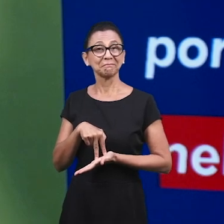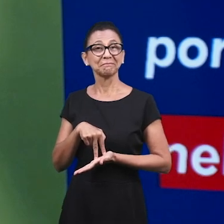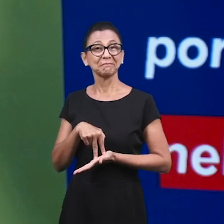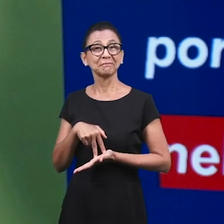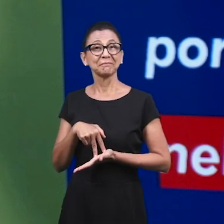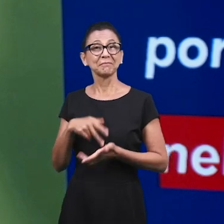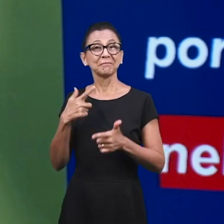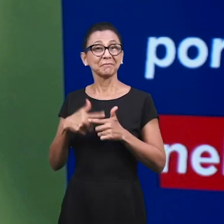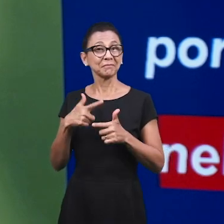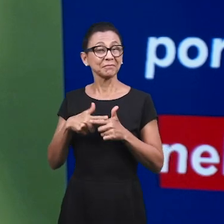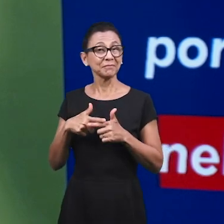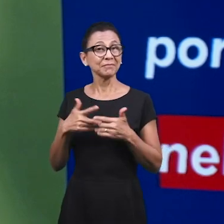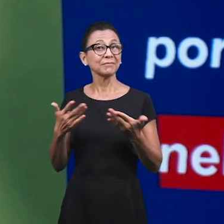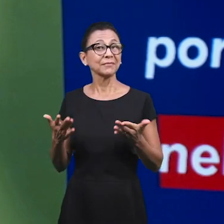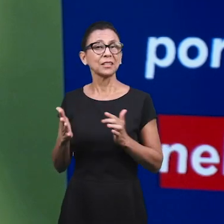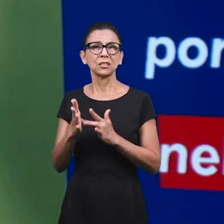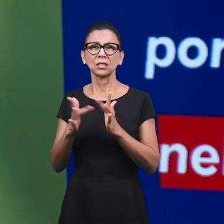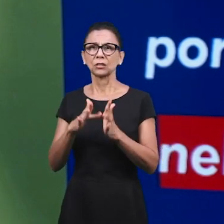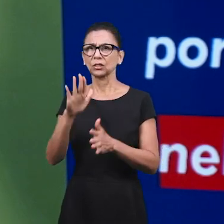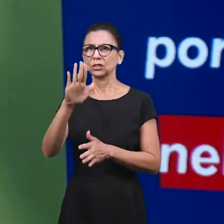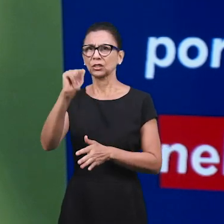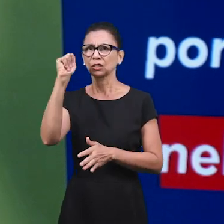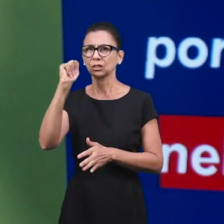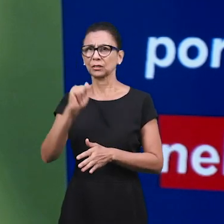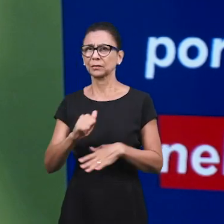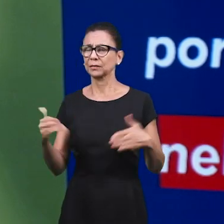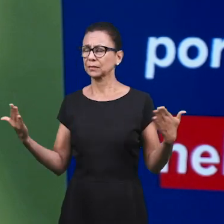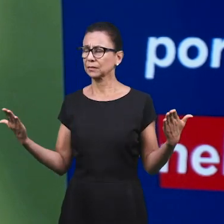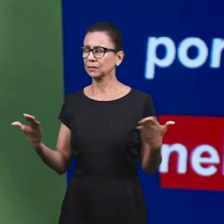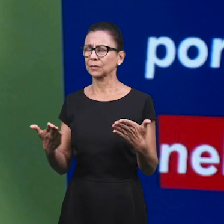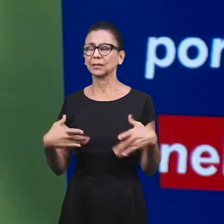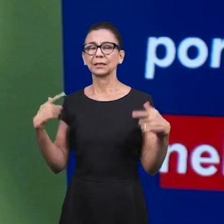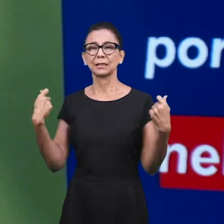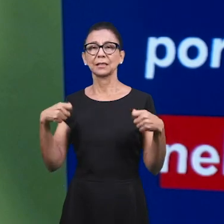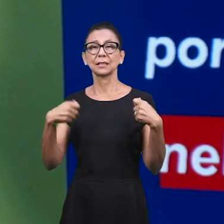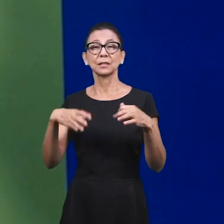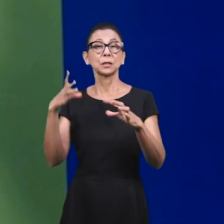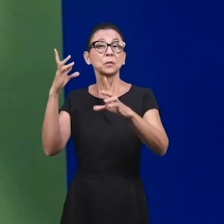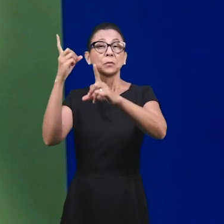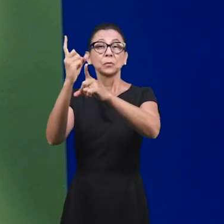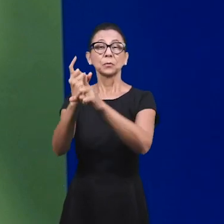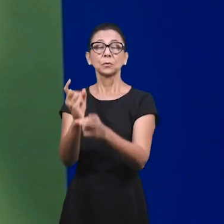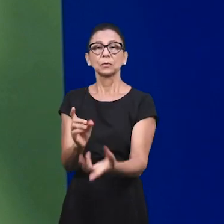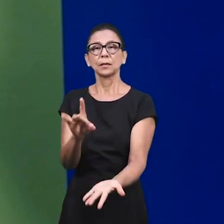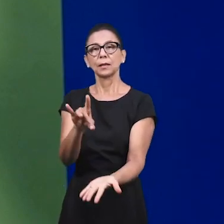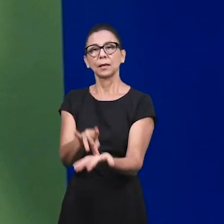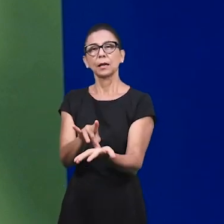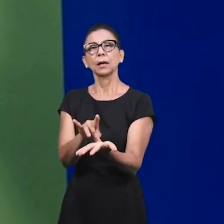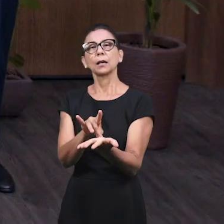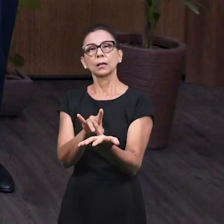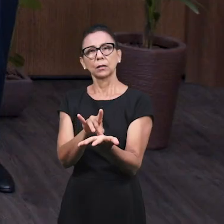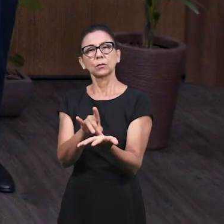appelle. Il est nécessaire d'avoir la rencontre réelle avec le Seigneur Jésus.